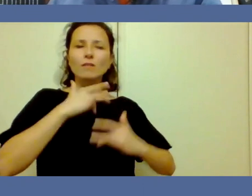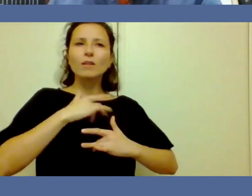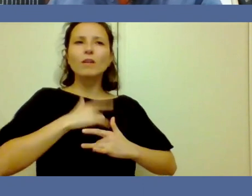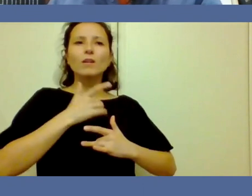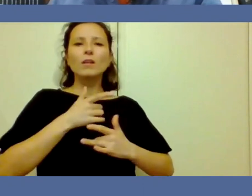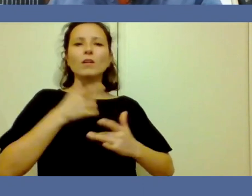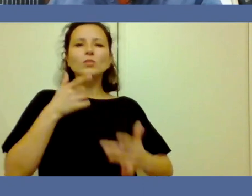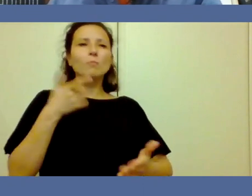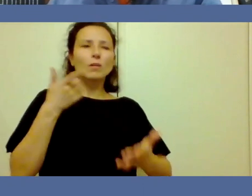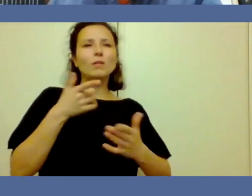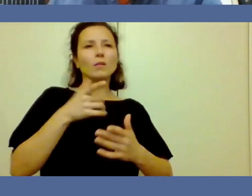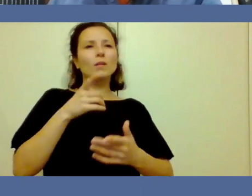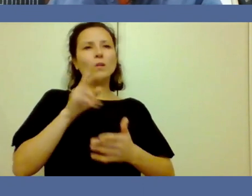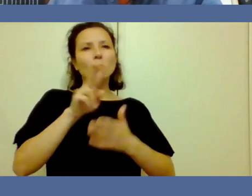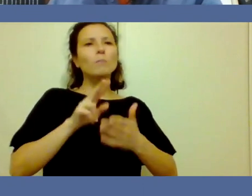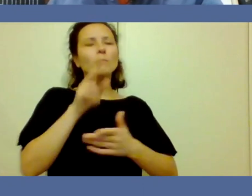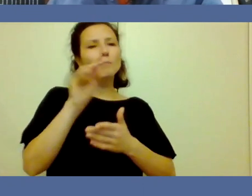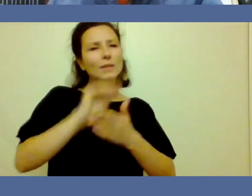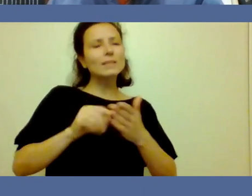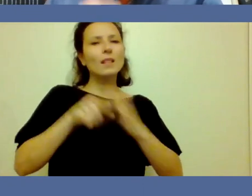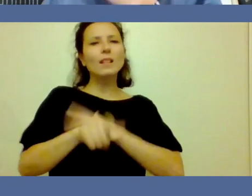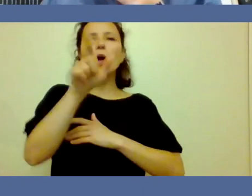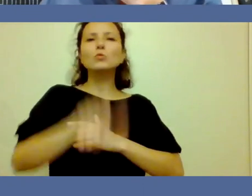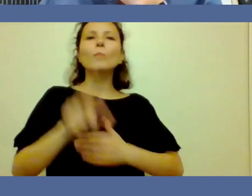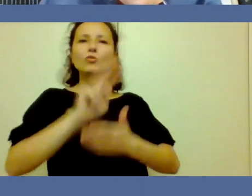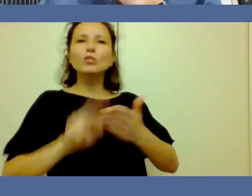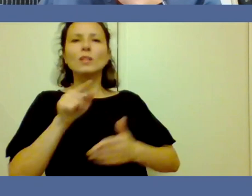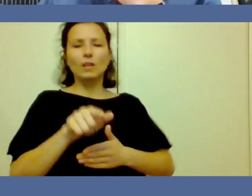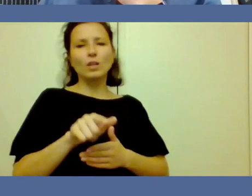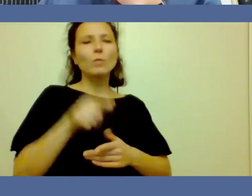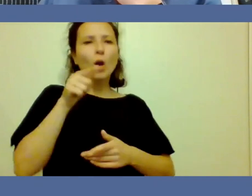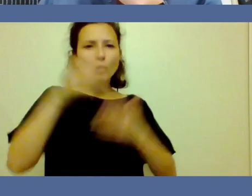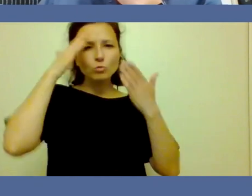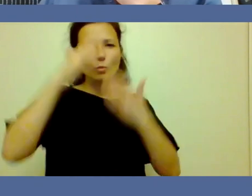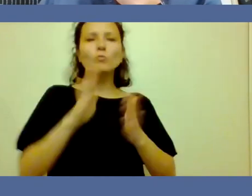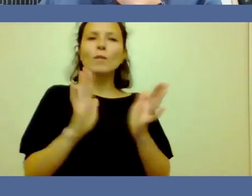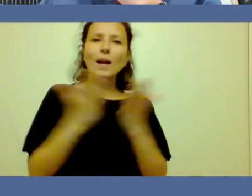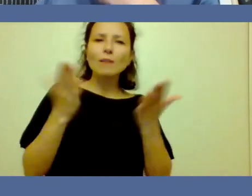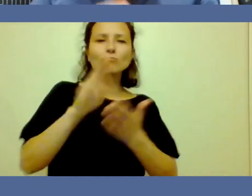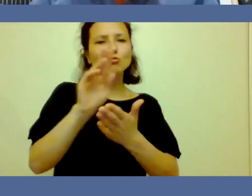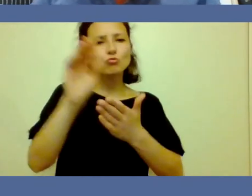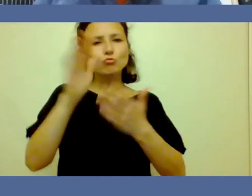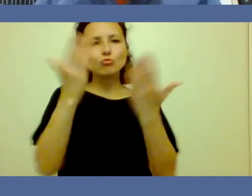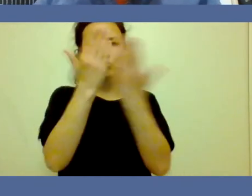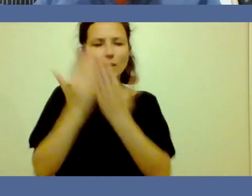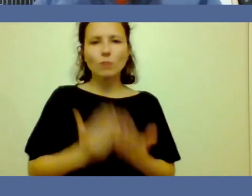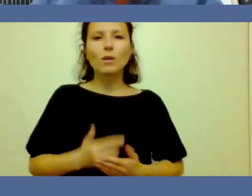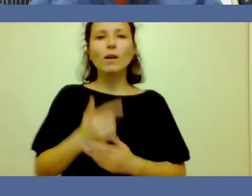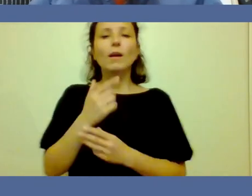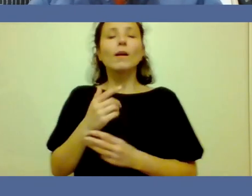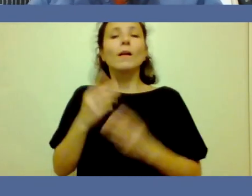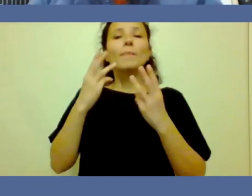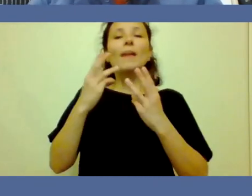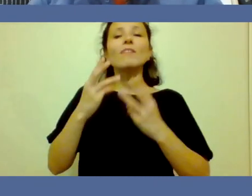kilka wieczorów, tak? Ja uważam, że najwyższą stawką jest śmierć. I jedyne, o czym warto pisać, to o tym i jeszcze